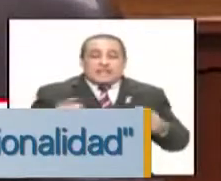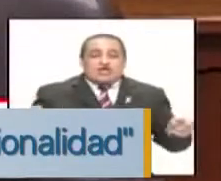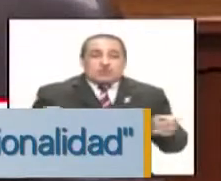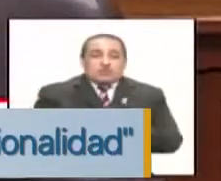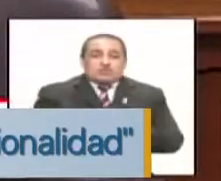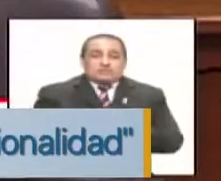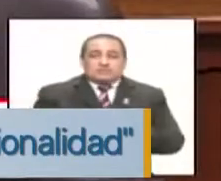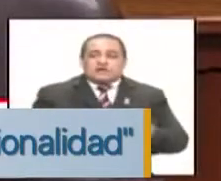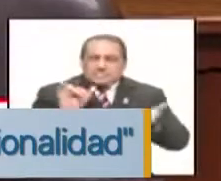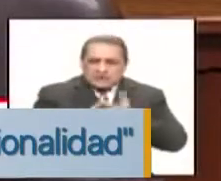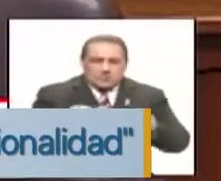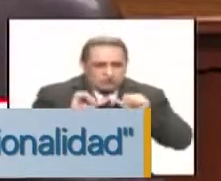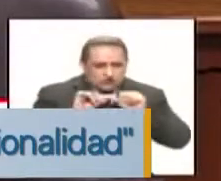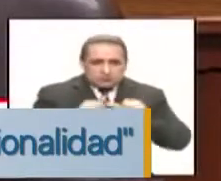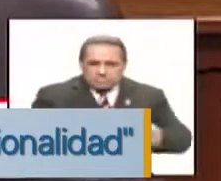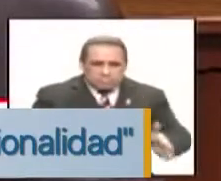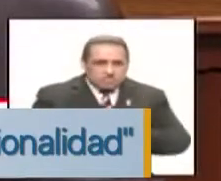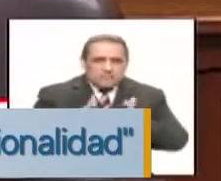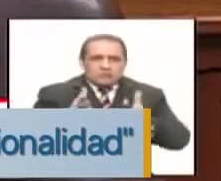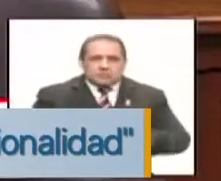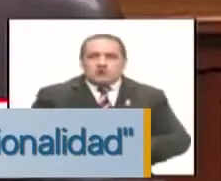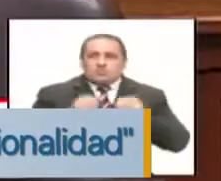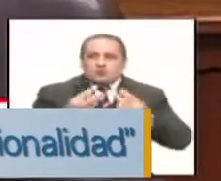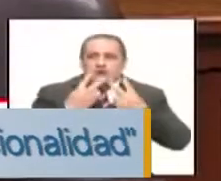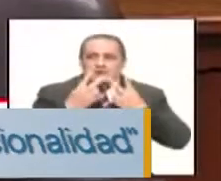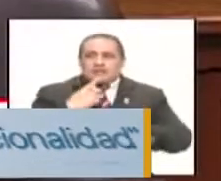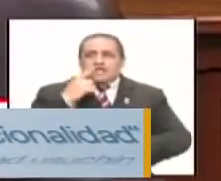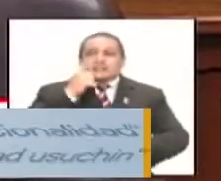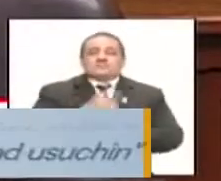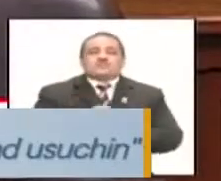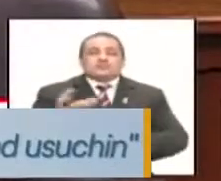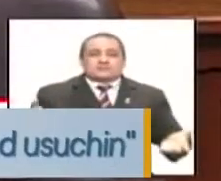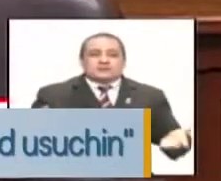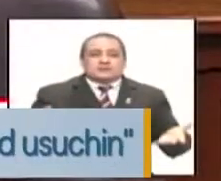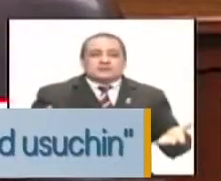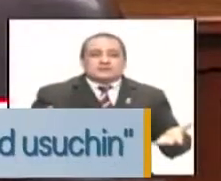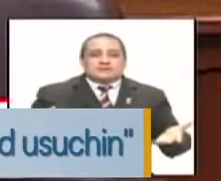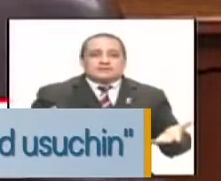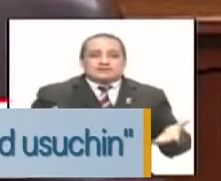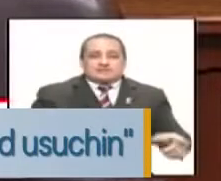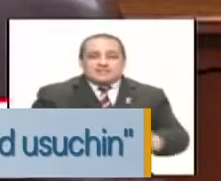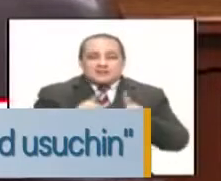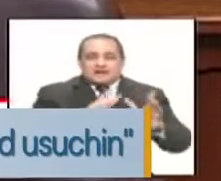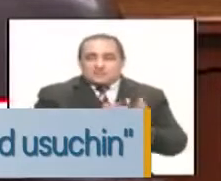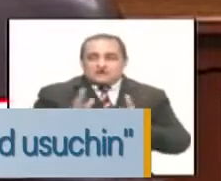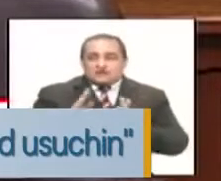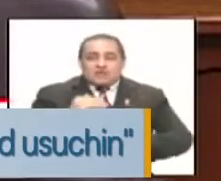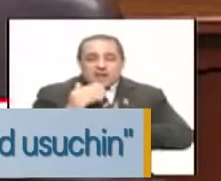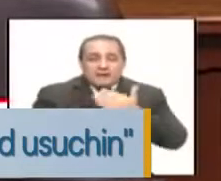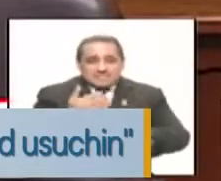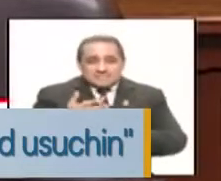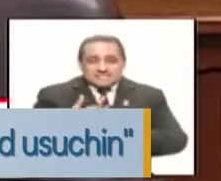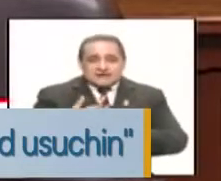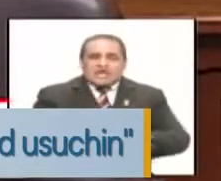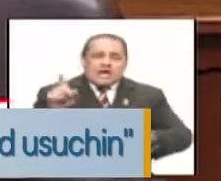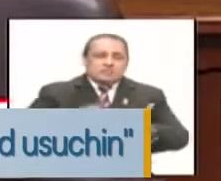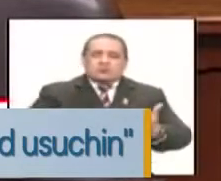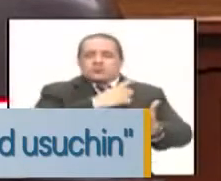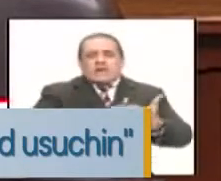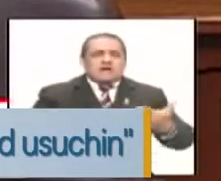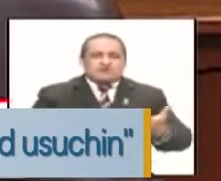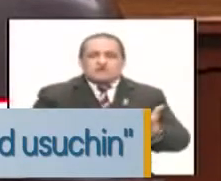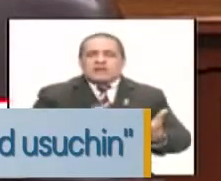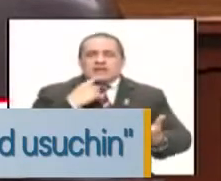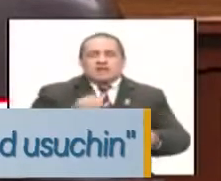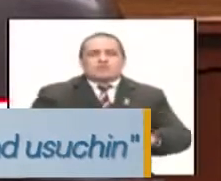Imaina kasjan manjina chay denuncia puririchon. Ichaja ama kai procesuta sayachisunchu. Chay